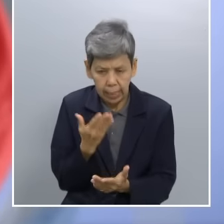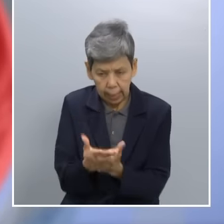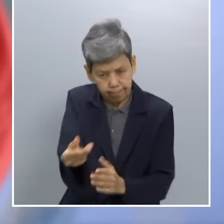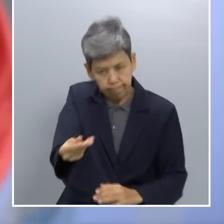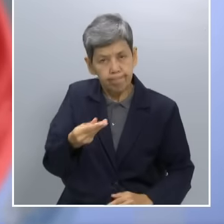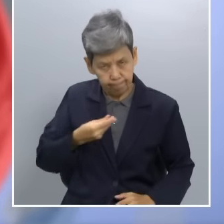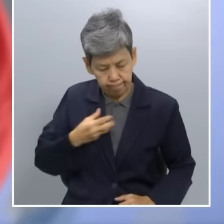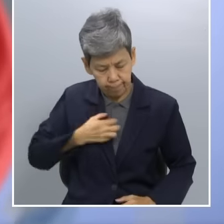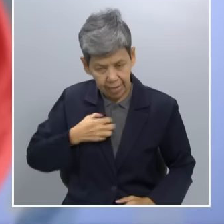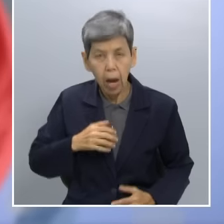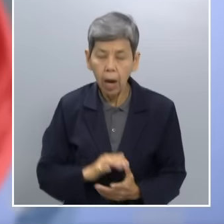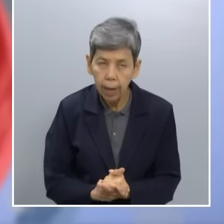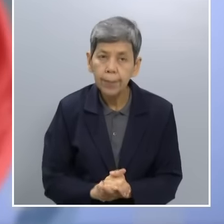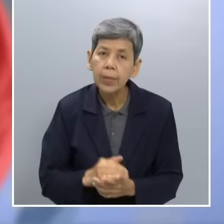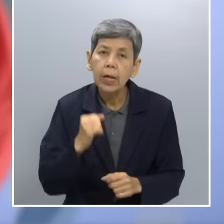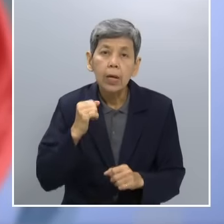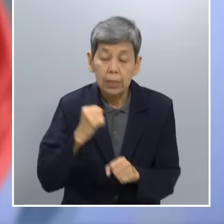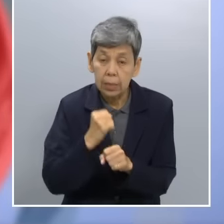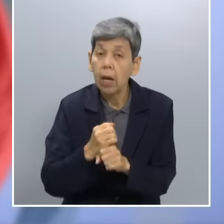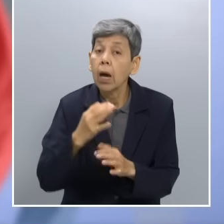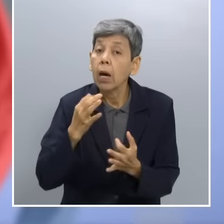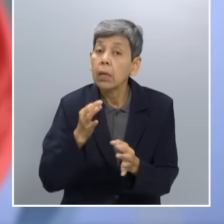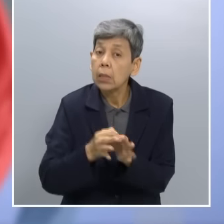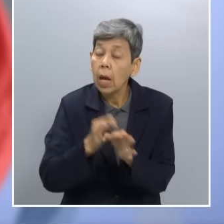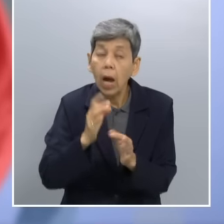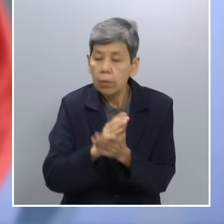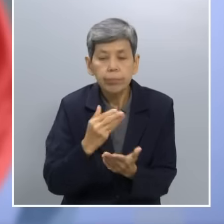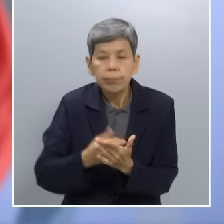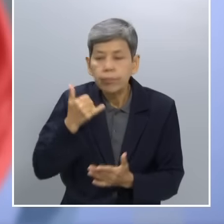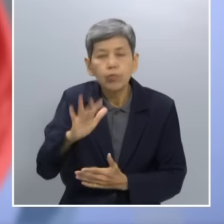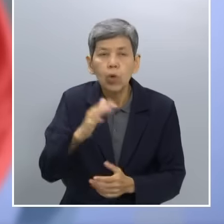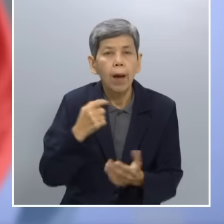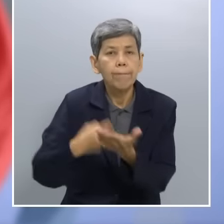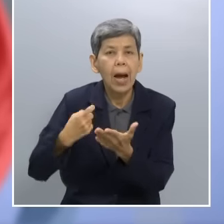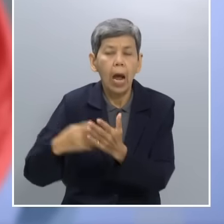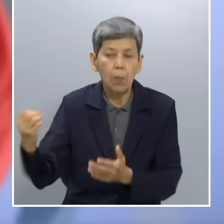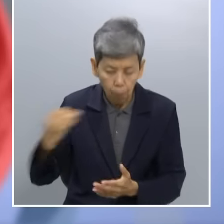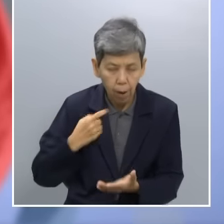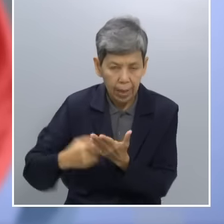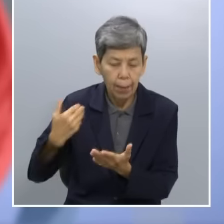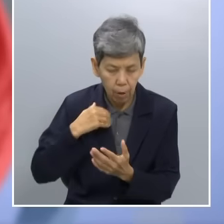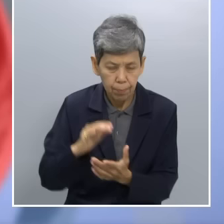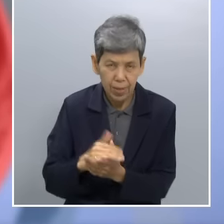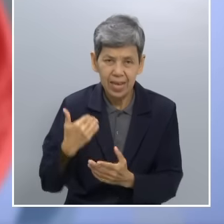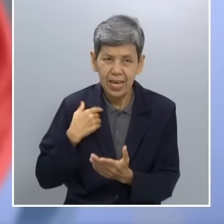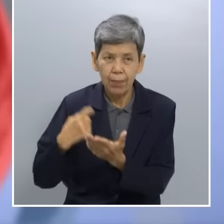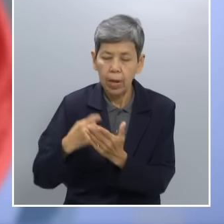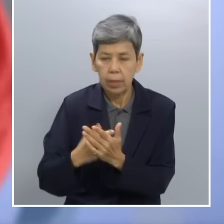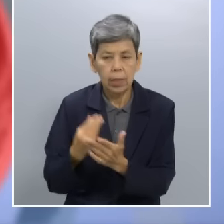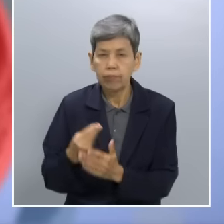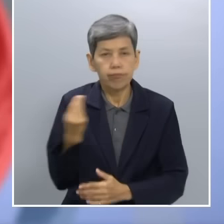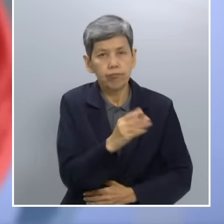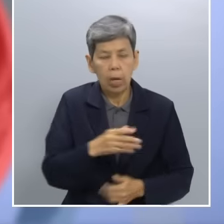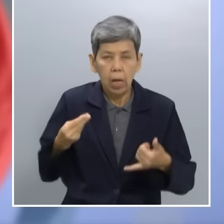ต่างๆนานาปรากฏว่าทางฝั่งของไฟแนนซ์บอกว่าเออคุณไม่ต้องขึ้นมาแล้วนะเพราะประกันเบอกมาแล้วบอกว่าคือเ้าไม่คืนทุนแล้ว